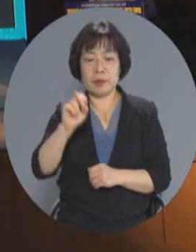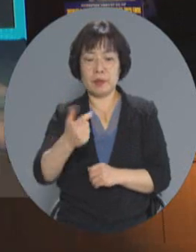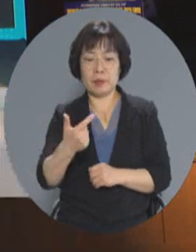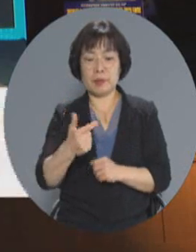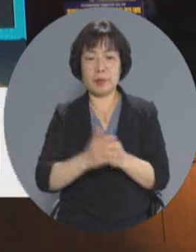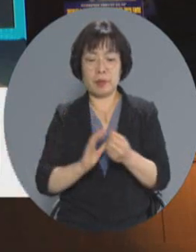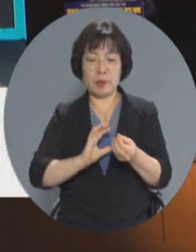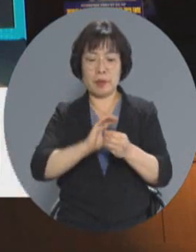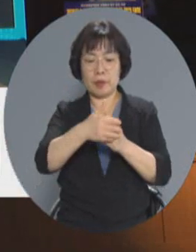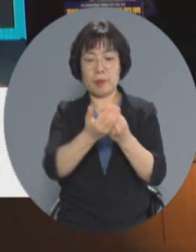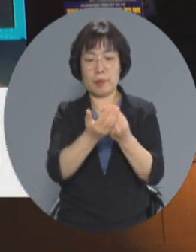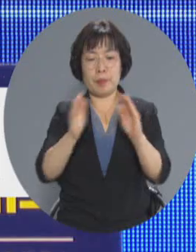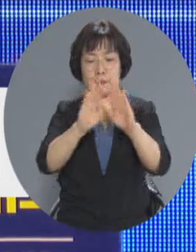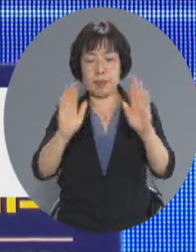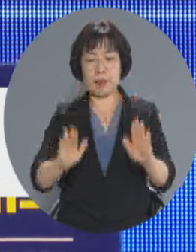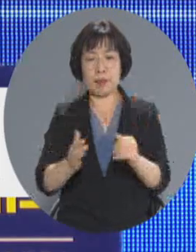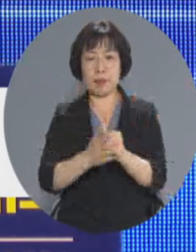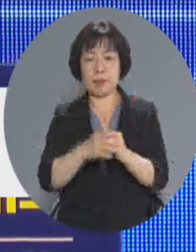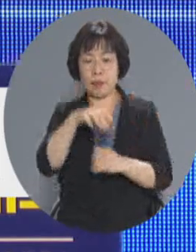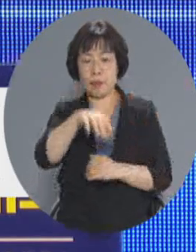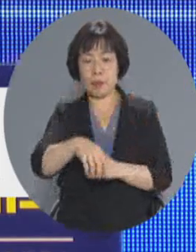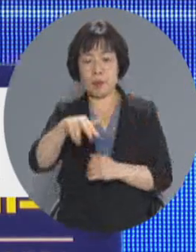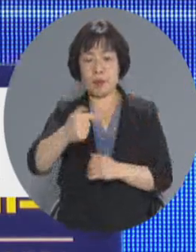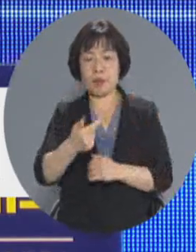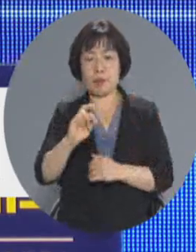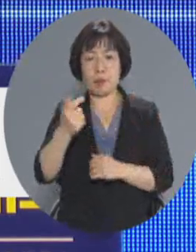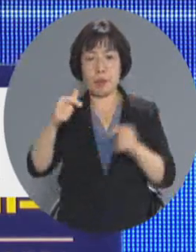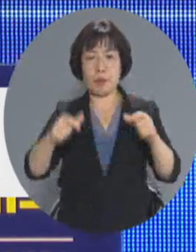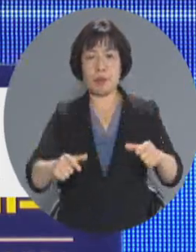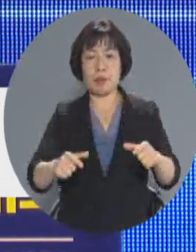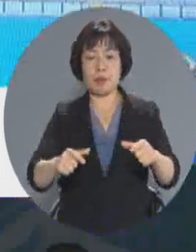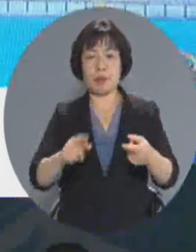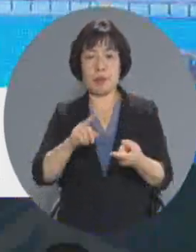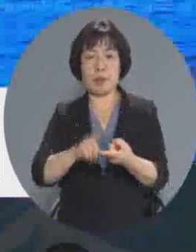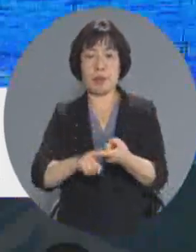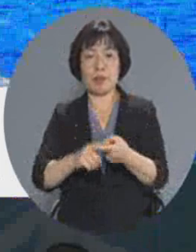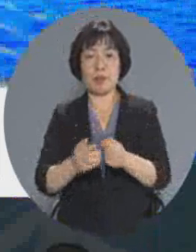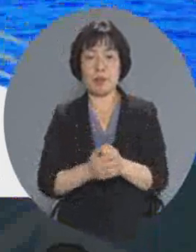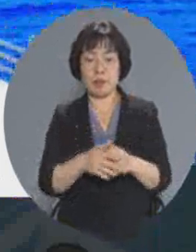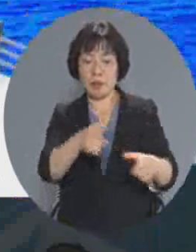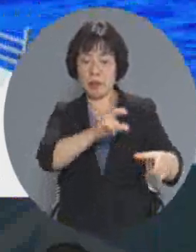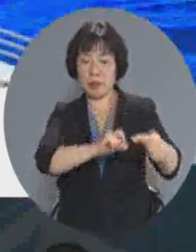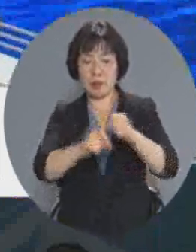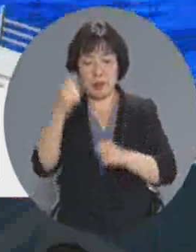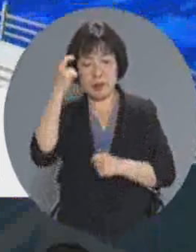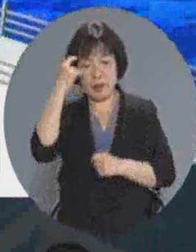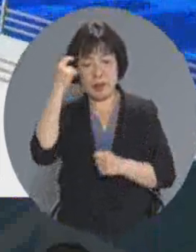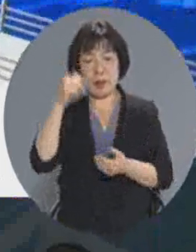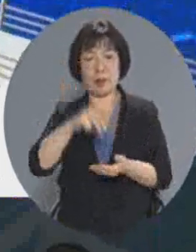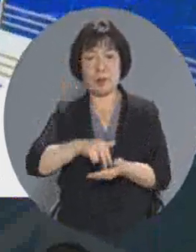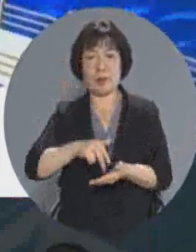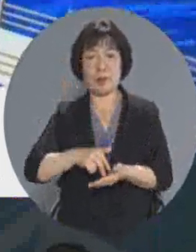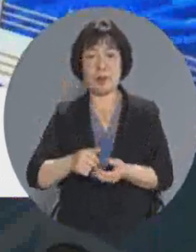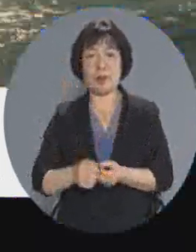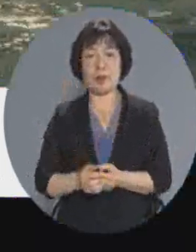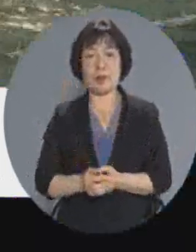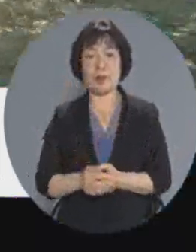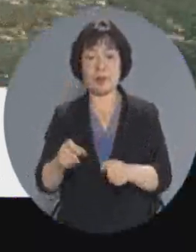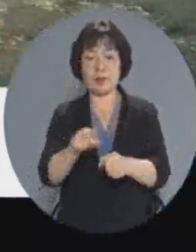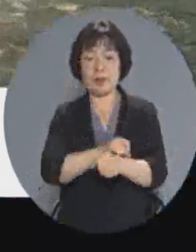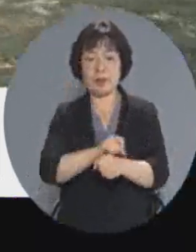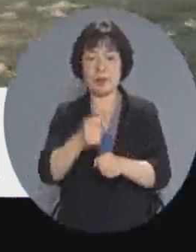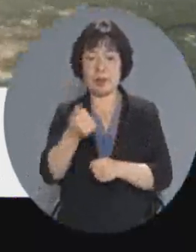2026년에 열릴 세계선 박람회의 주무대가 돌산 진모지구라는 점도 적극 고려한다는 구상입니다. 특히